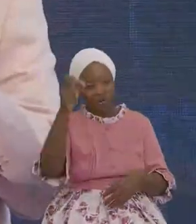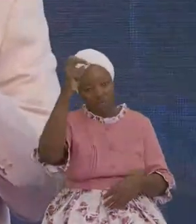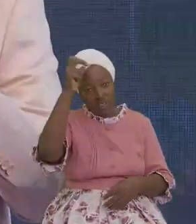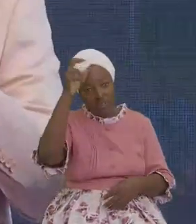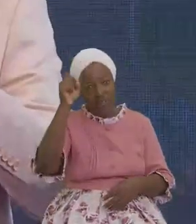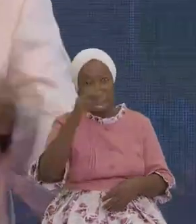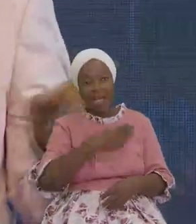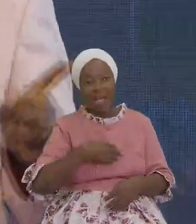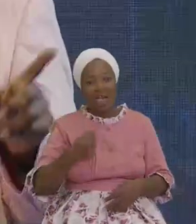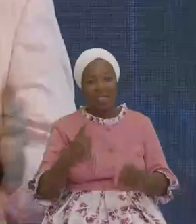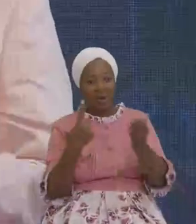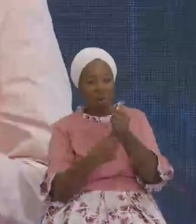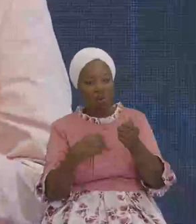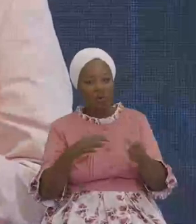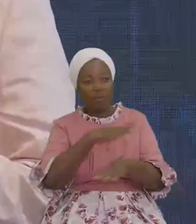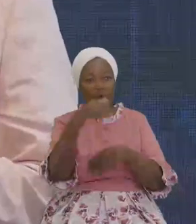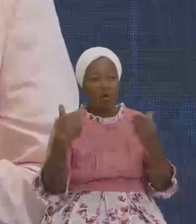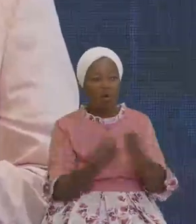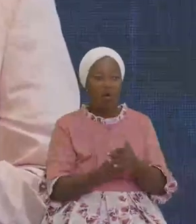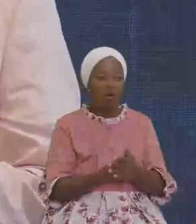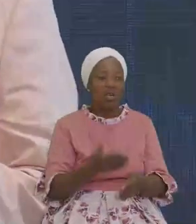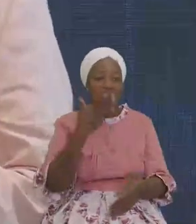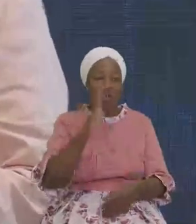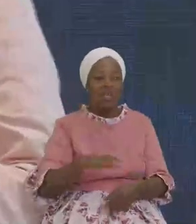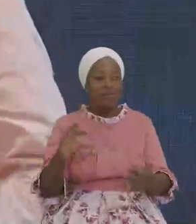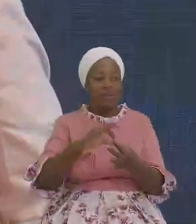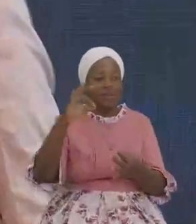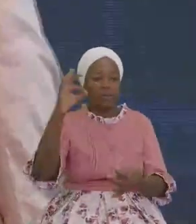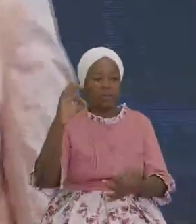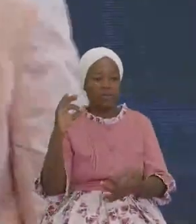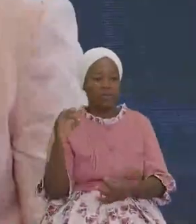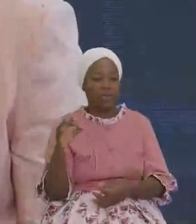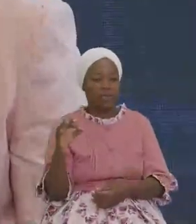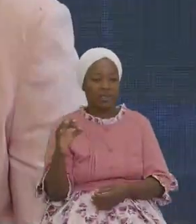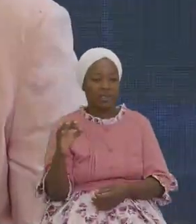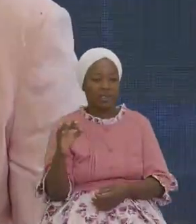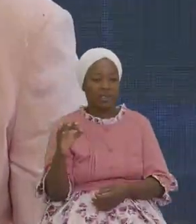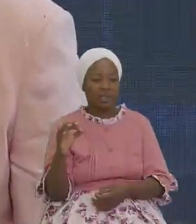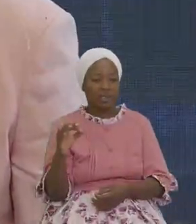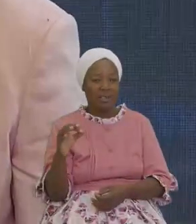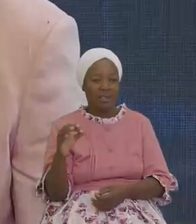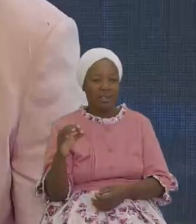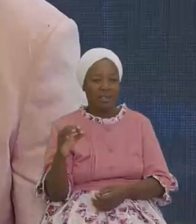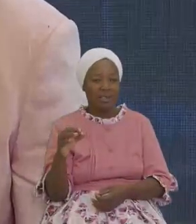Elle est devenue une habitation de démons, un repère de tout esprit impur.